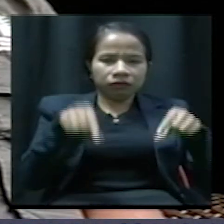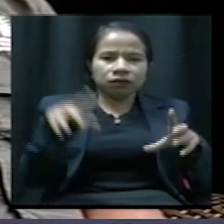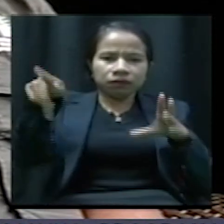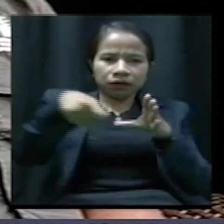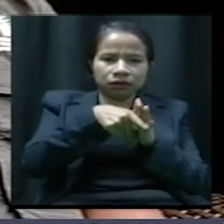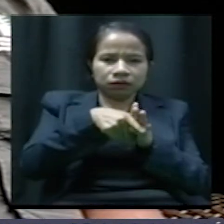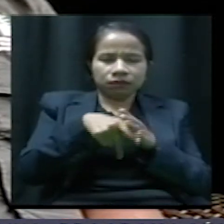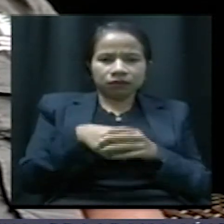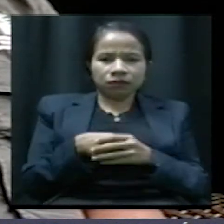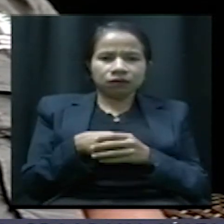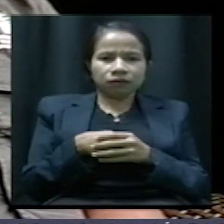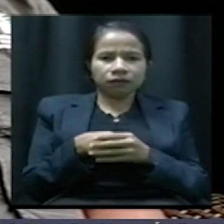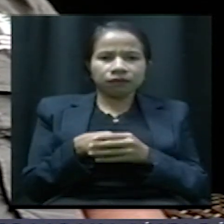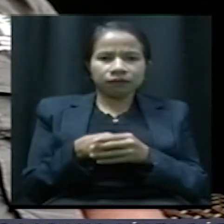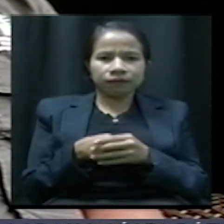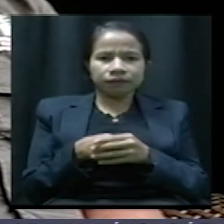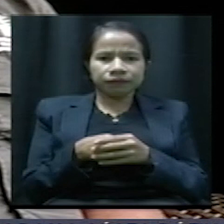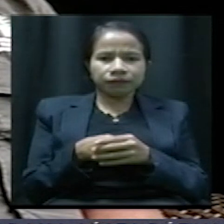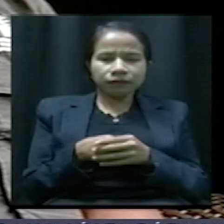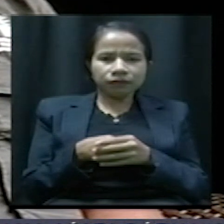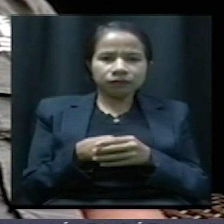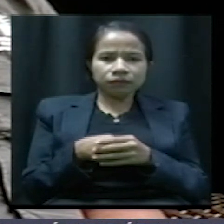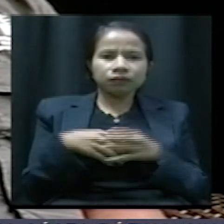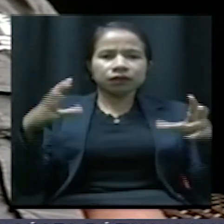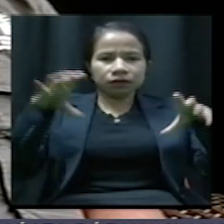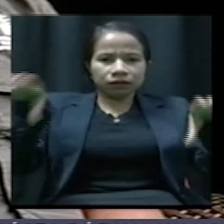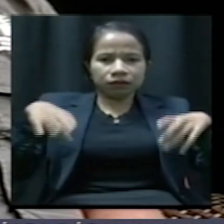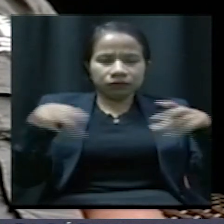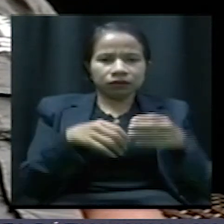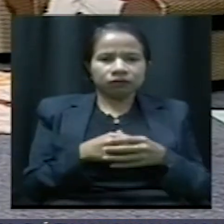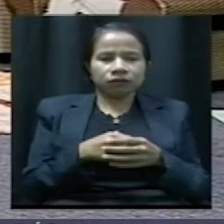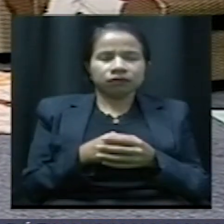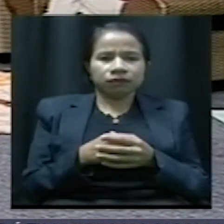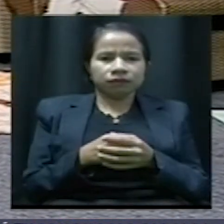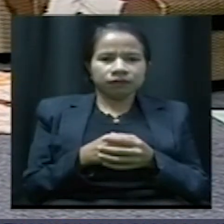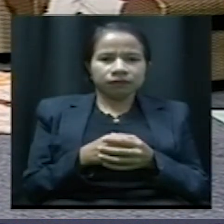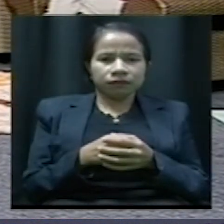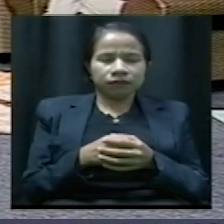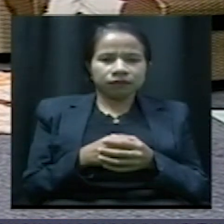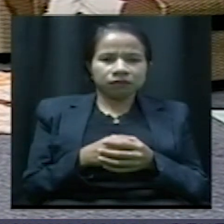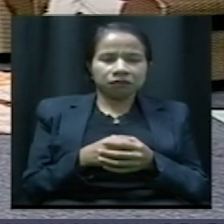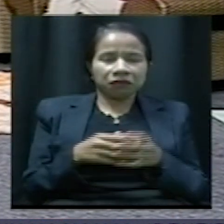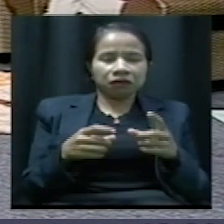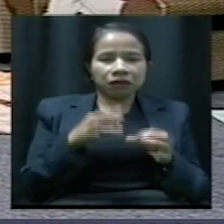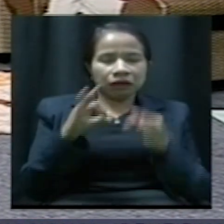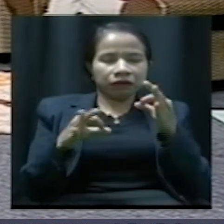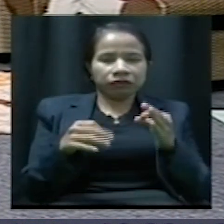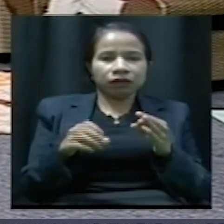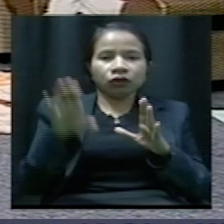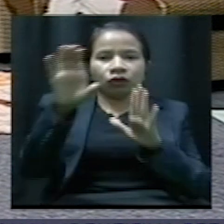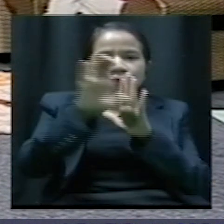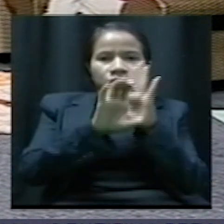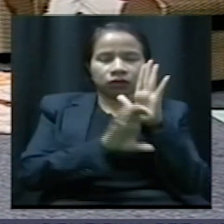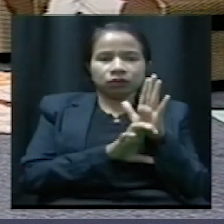ni partisipasau iha kampu de trabalho. Liliu ba iha servisu. Mas ke konstitusau hatete ene